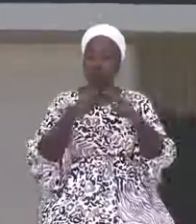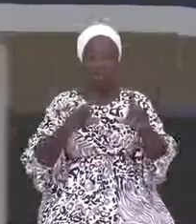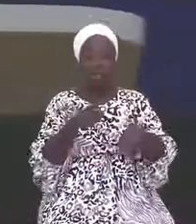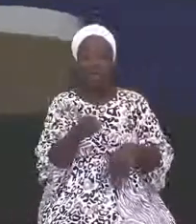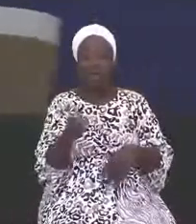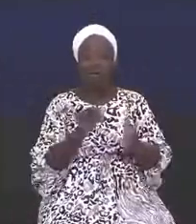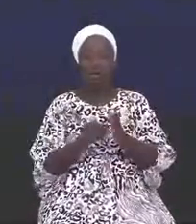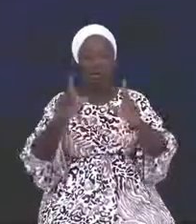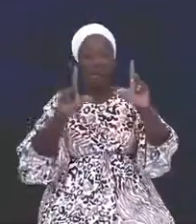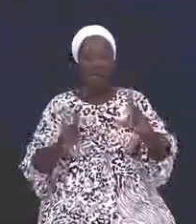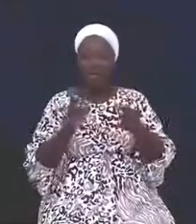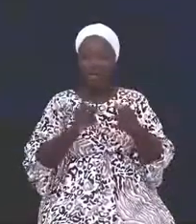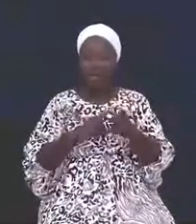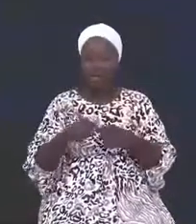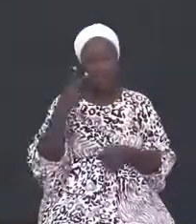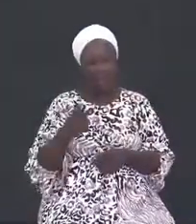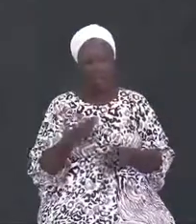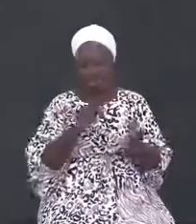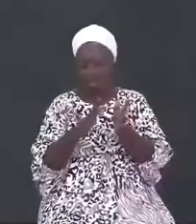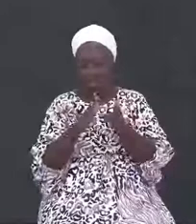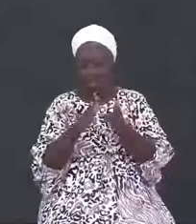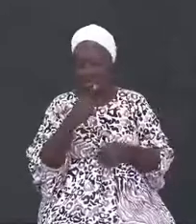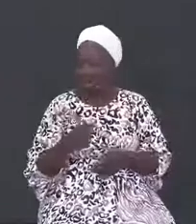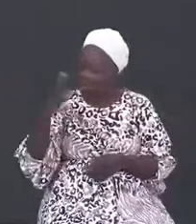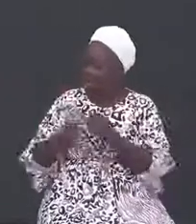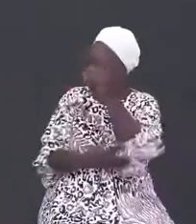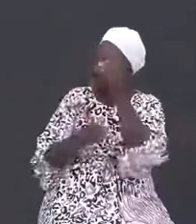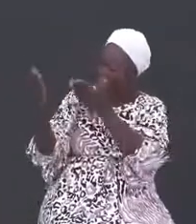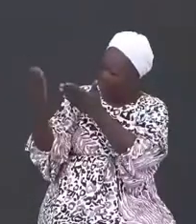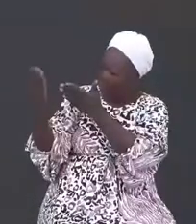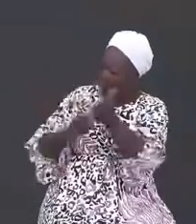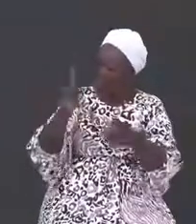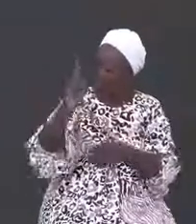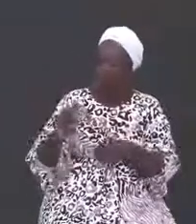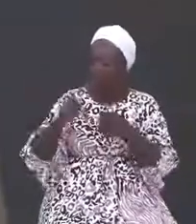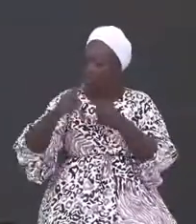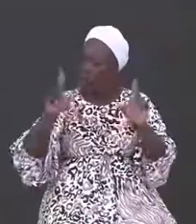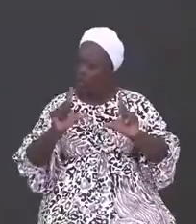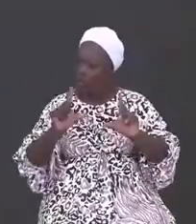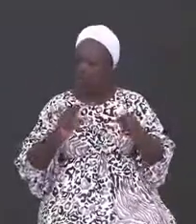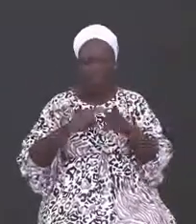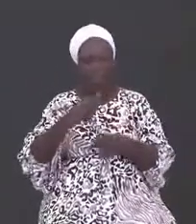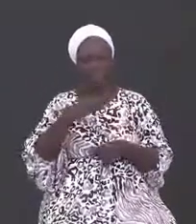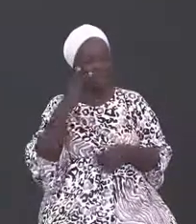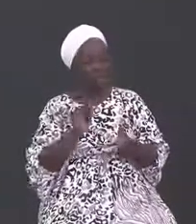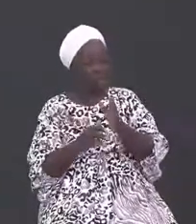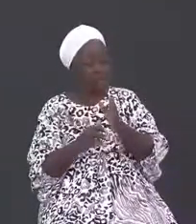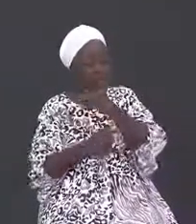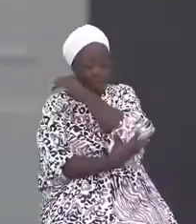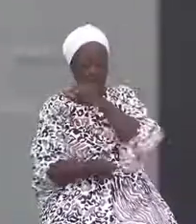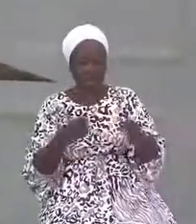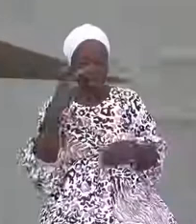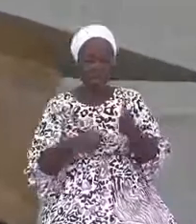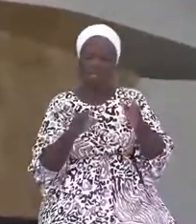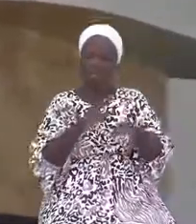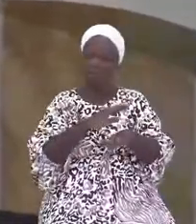Jésus a dit, regarde les pauvres, ramène-les à ton niveau, regarde les pauvres, regarde ce que tu as et regarde ceux qui